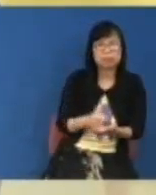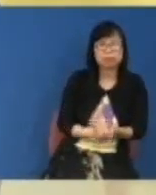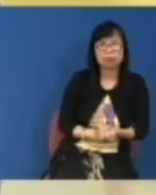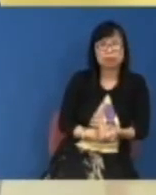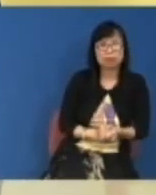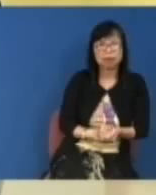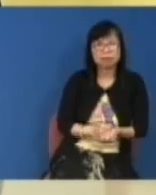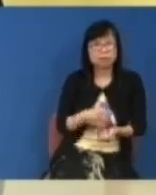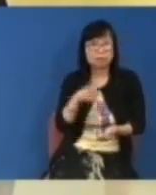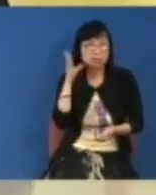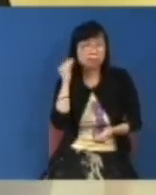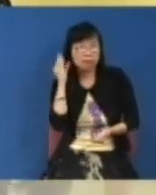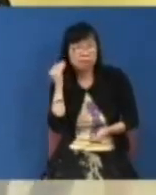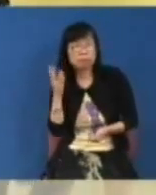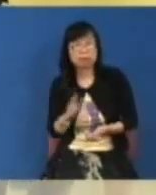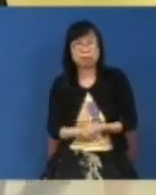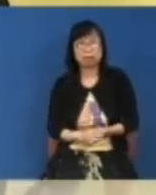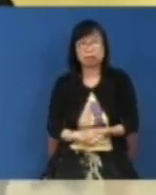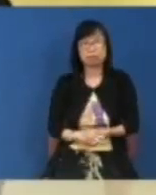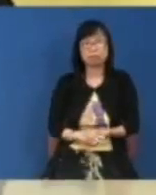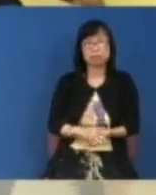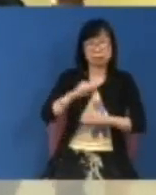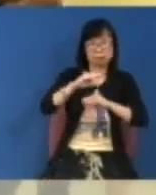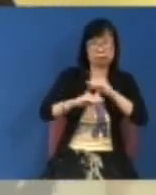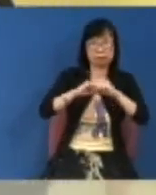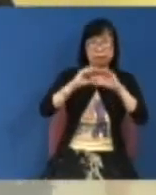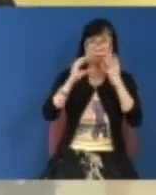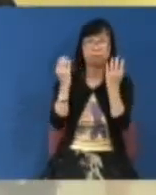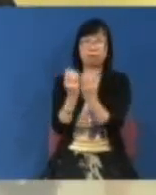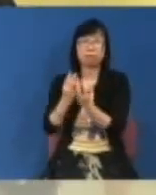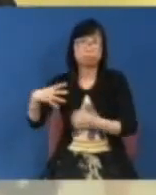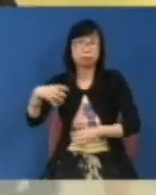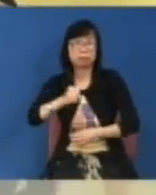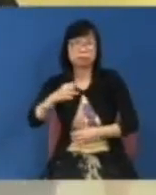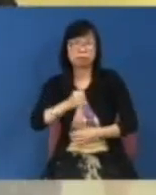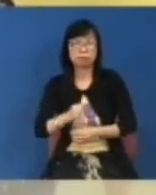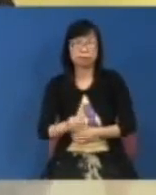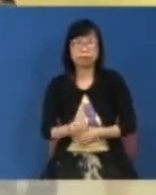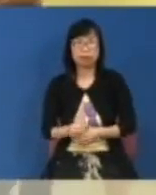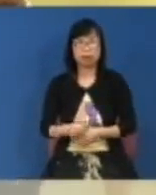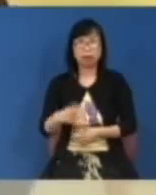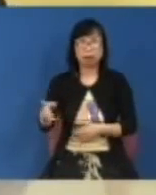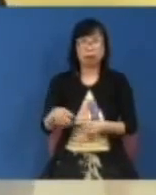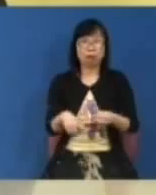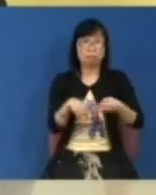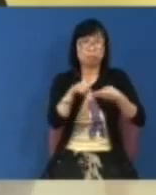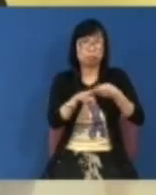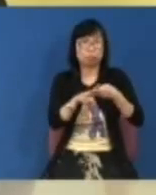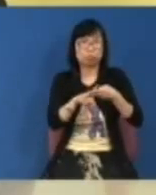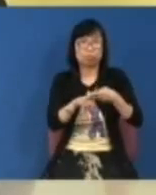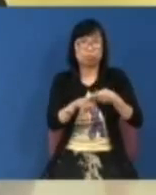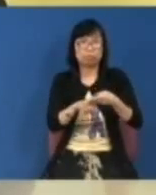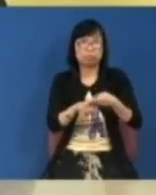時候，而劉江華是拿了一個議案上來，而民主黨附和他